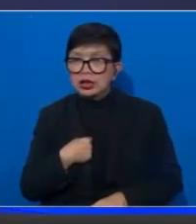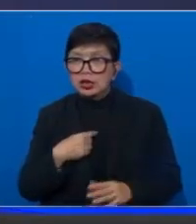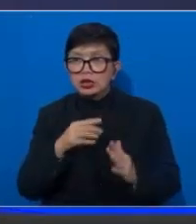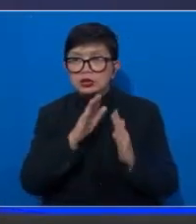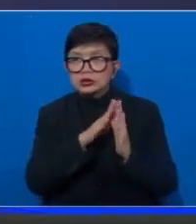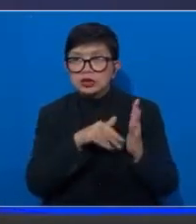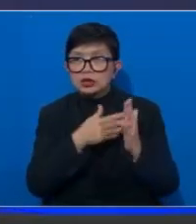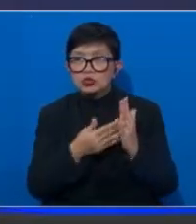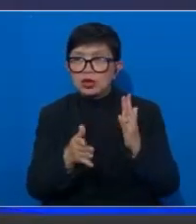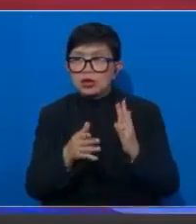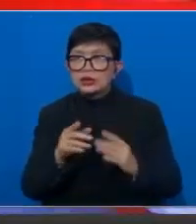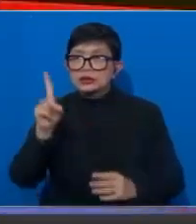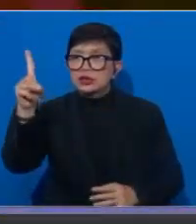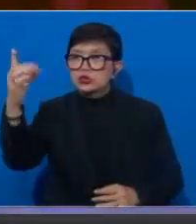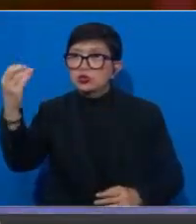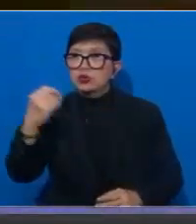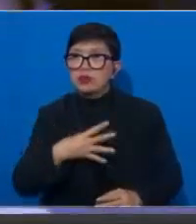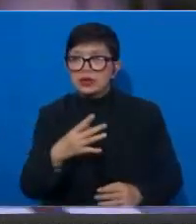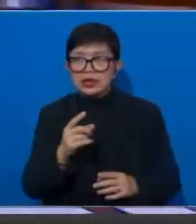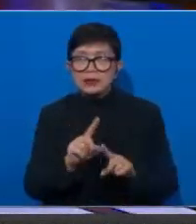khas redaksi.